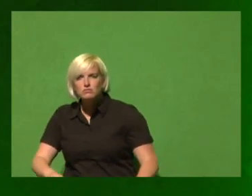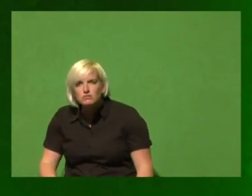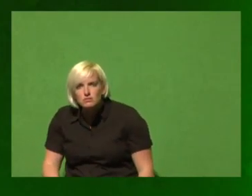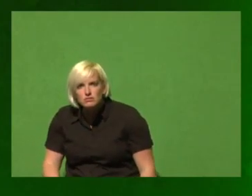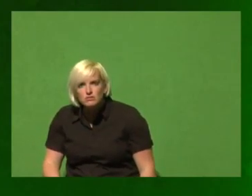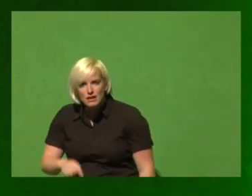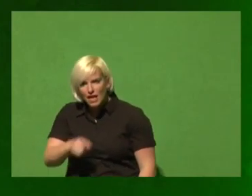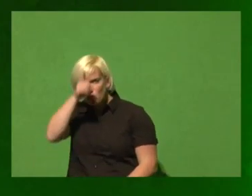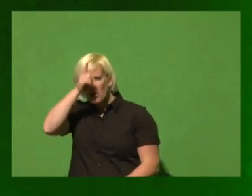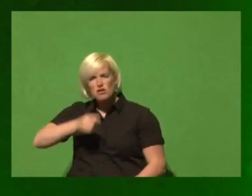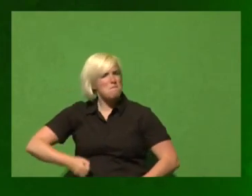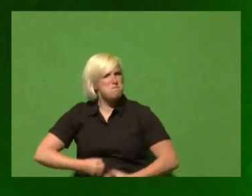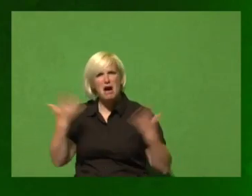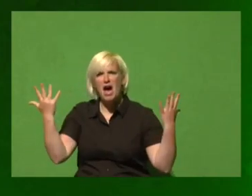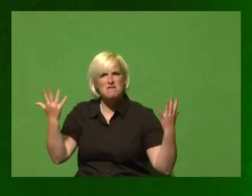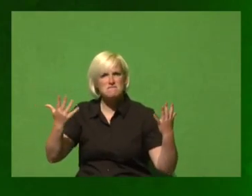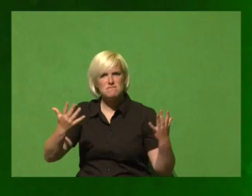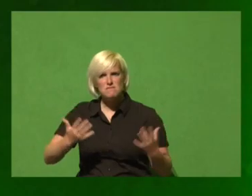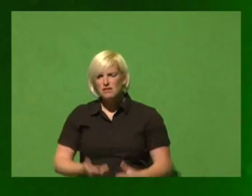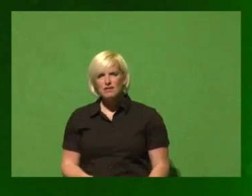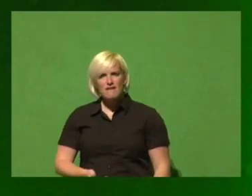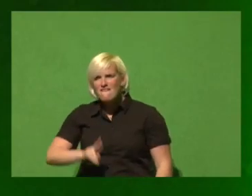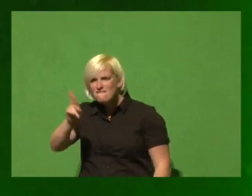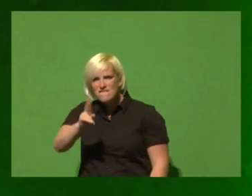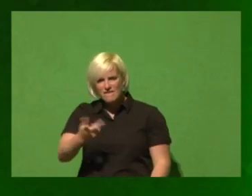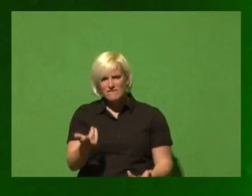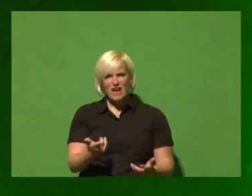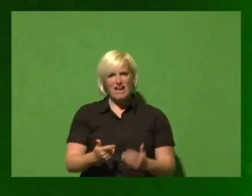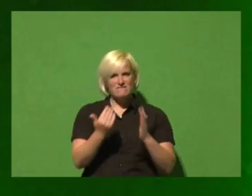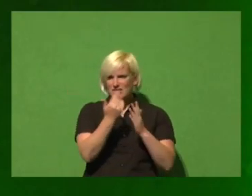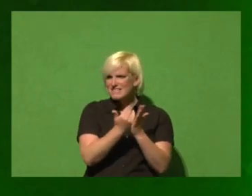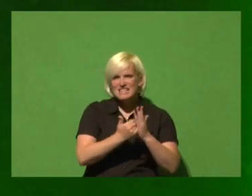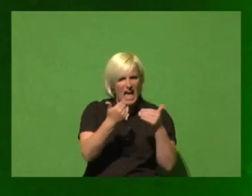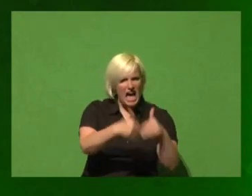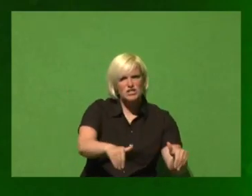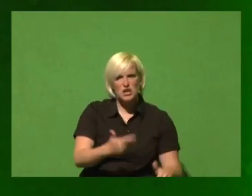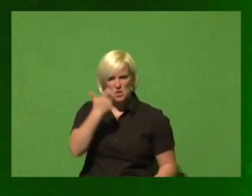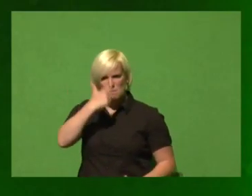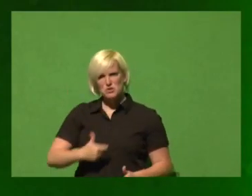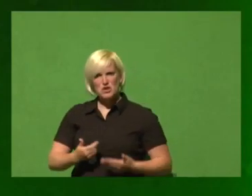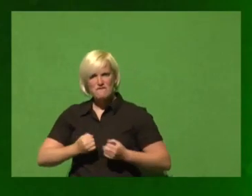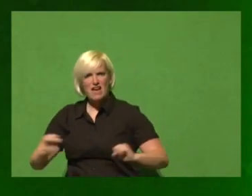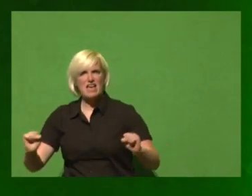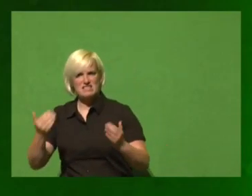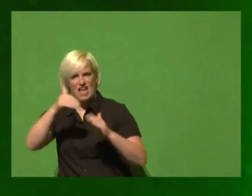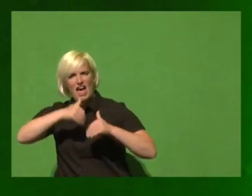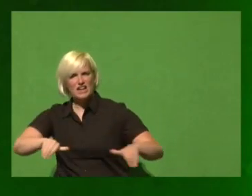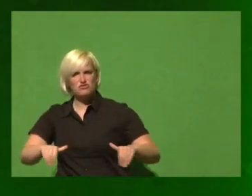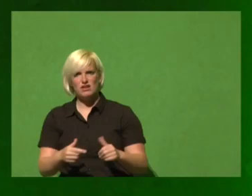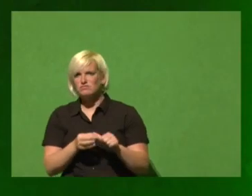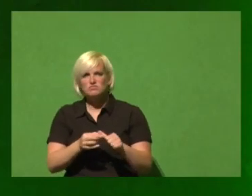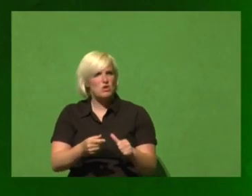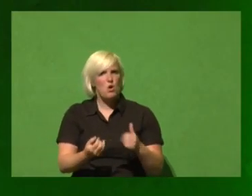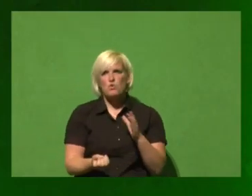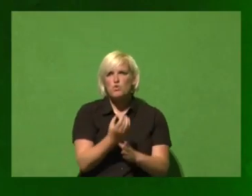Land. Niemand hat das Recht, wegen Bauchgefühlen, kulturellen Traditionen oder